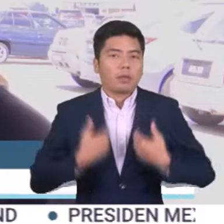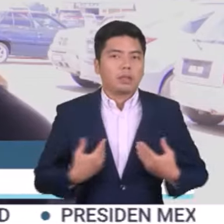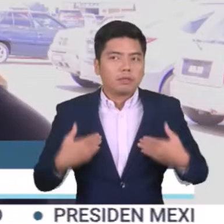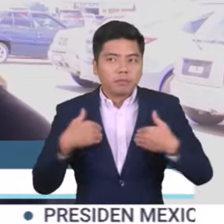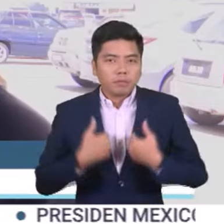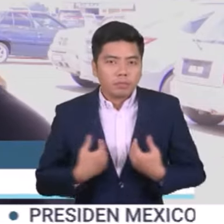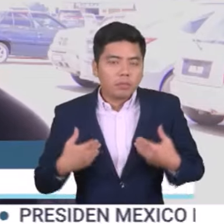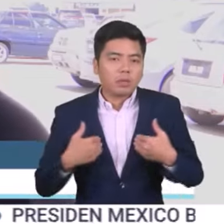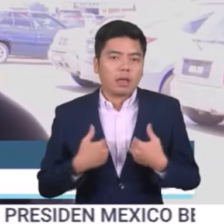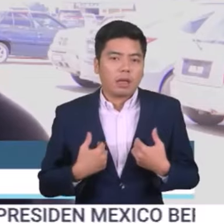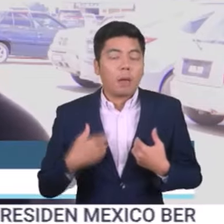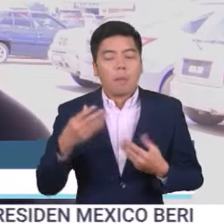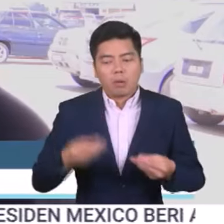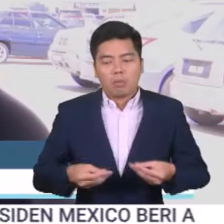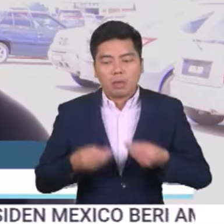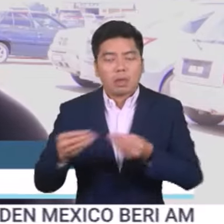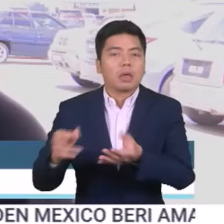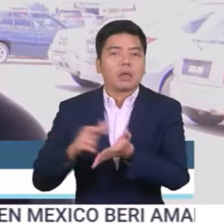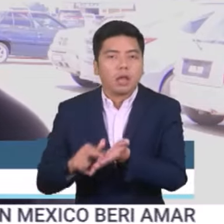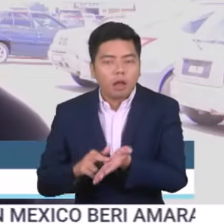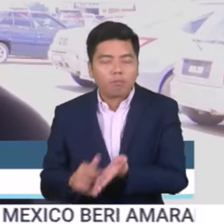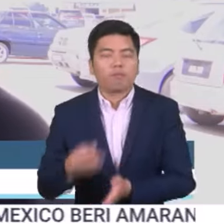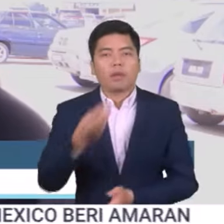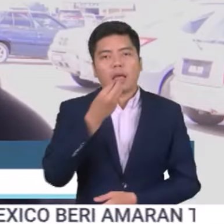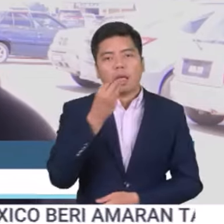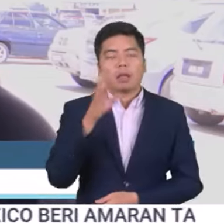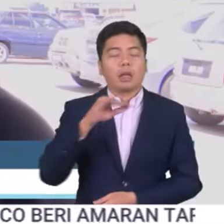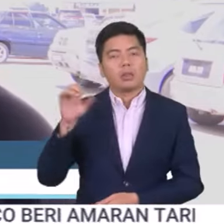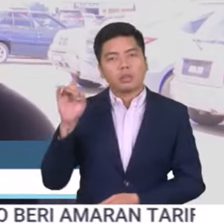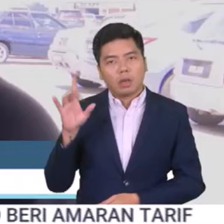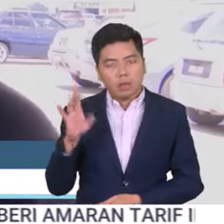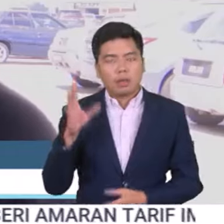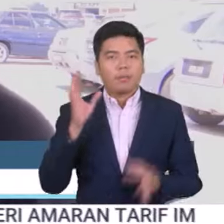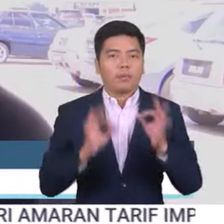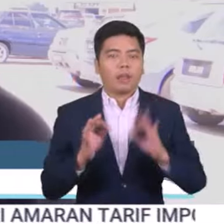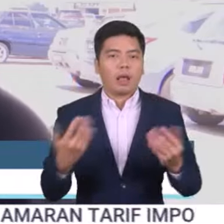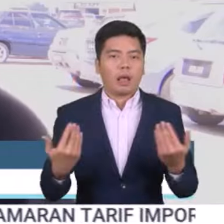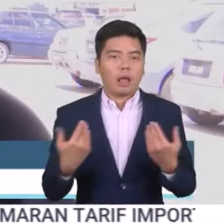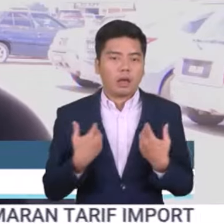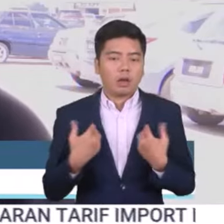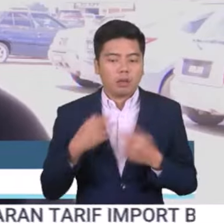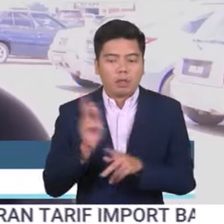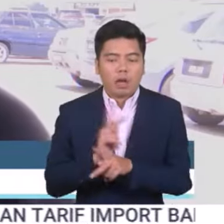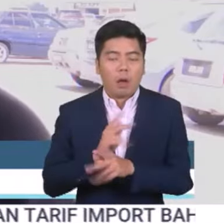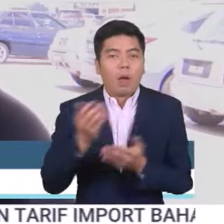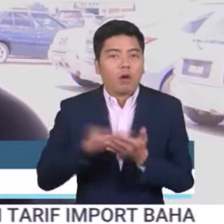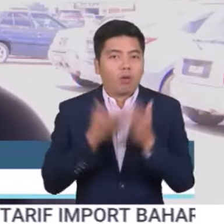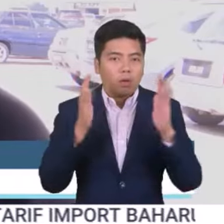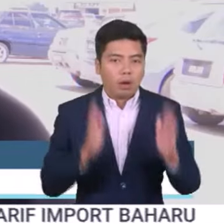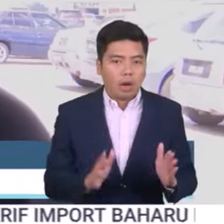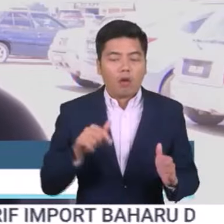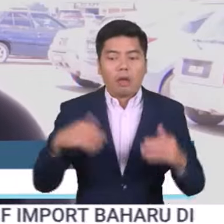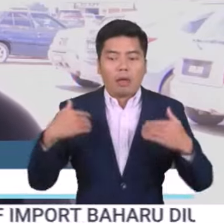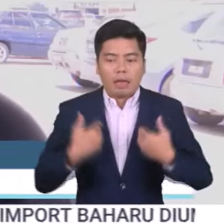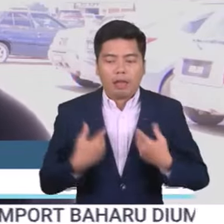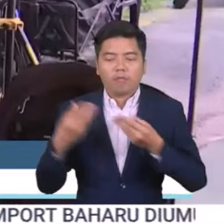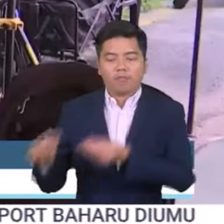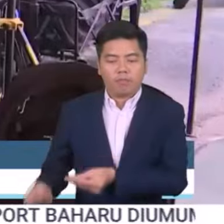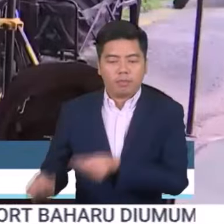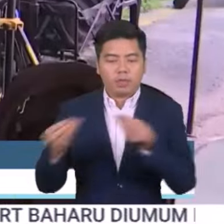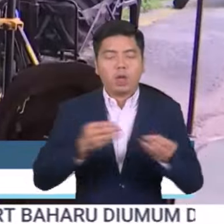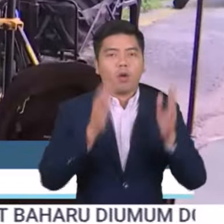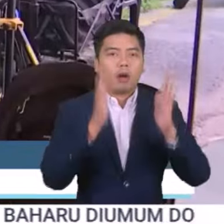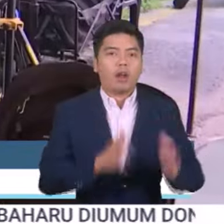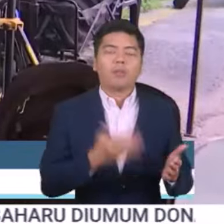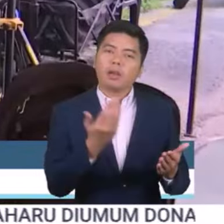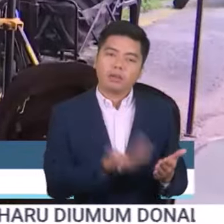memberi rawatan, makan dan juga insya-Allah kalau dapat penjaga baru dan haiwan-haiwan ini akan diberi rumah barulah. Dia